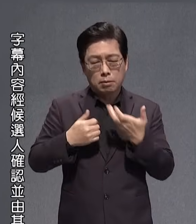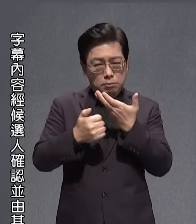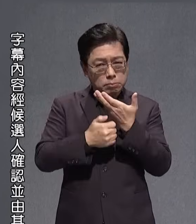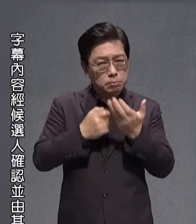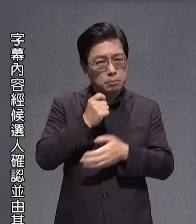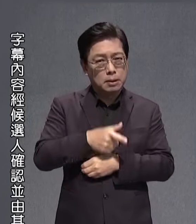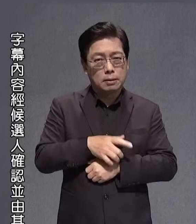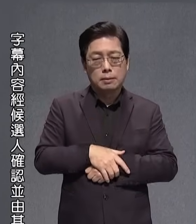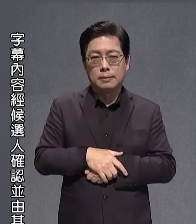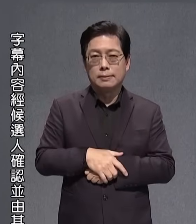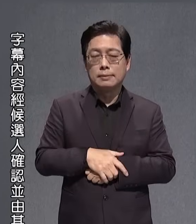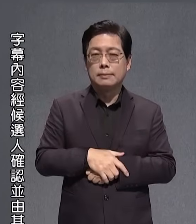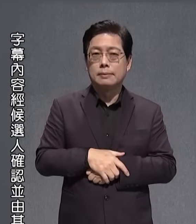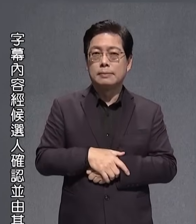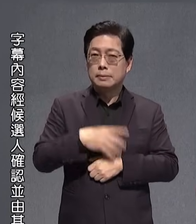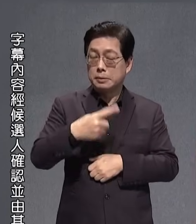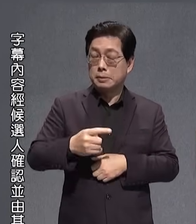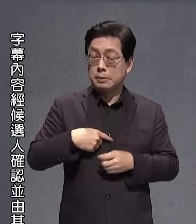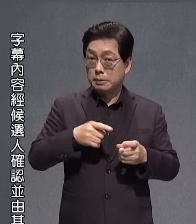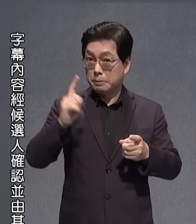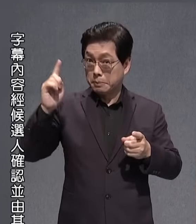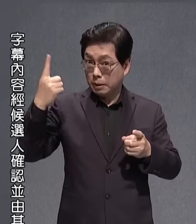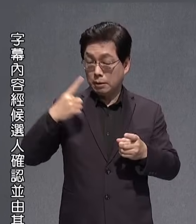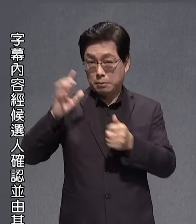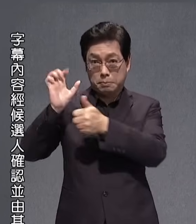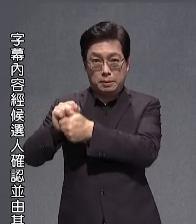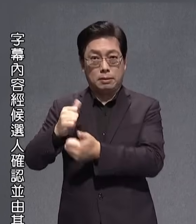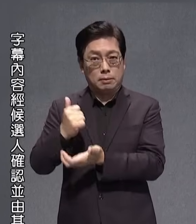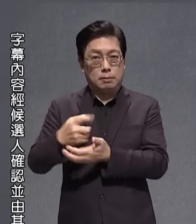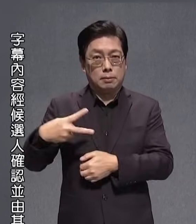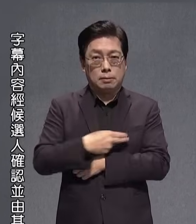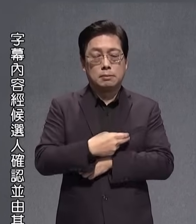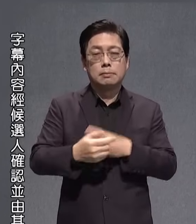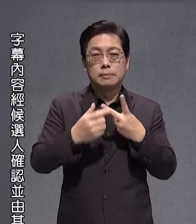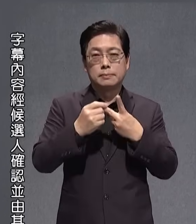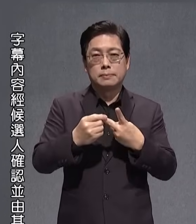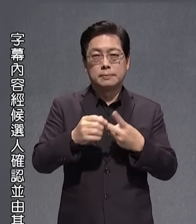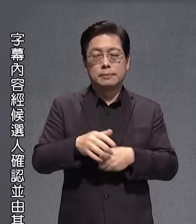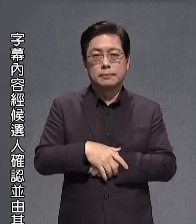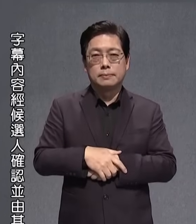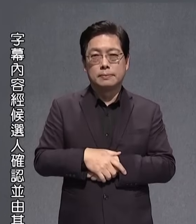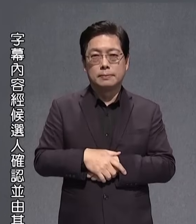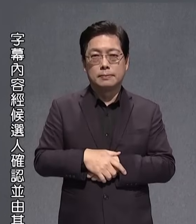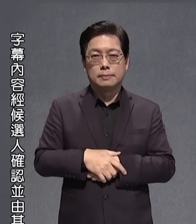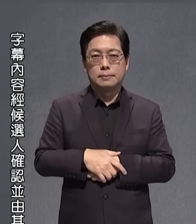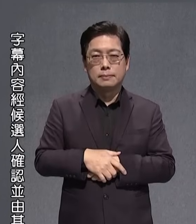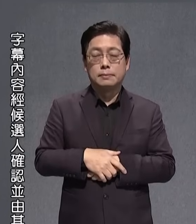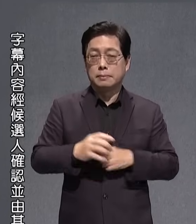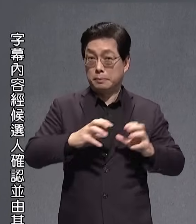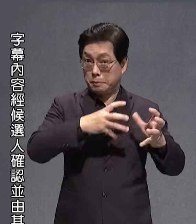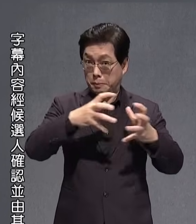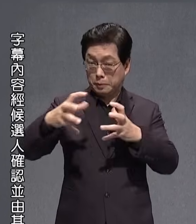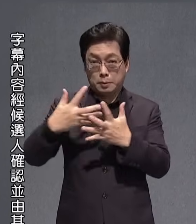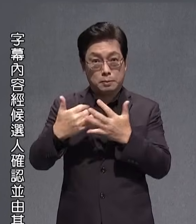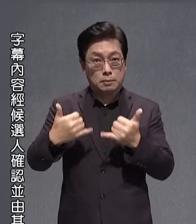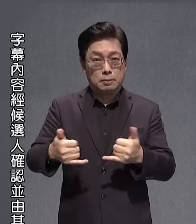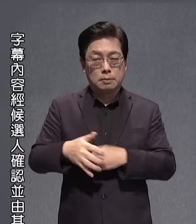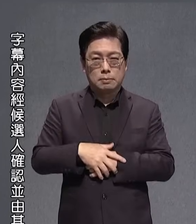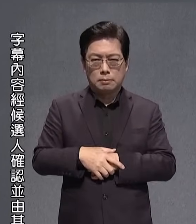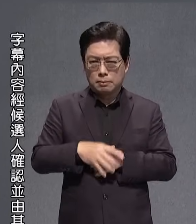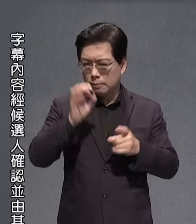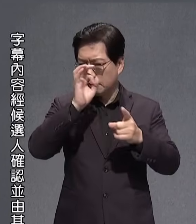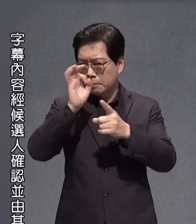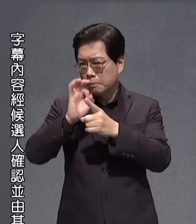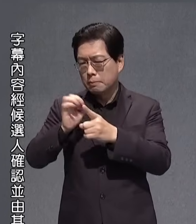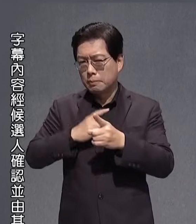毒品，啊，管道在源头给遏阻。第二，对国际的网络上要去